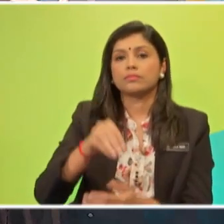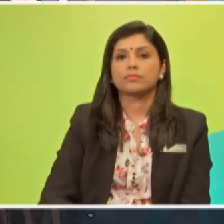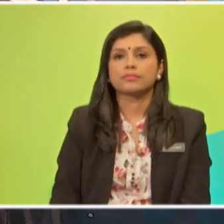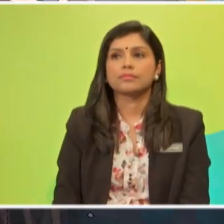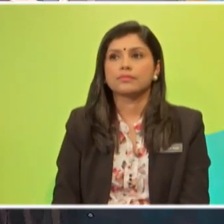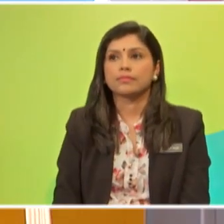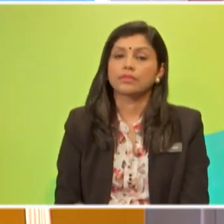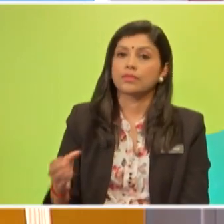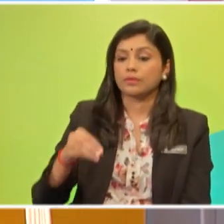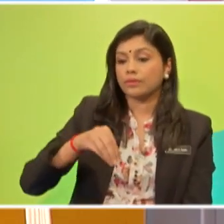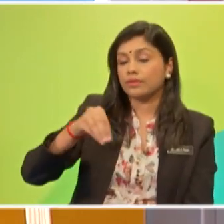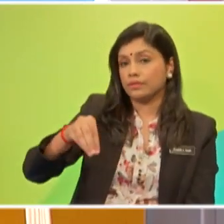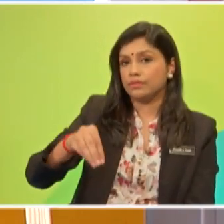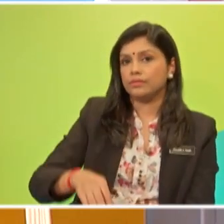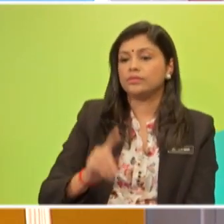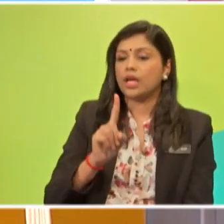kita gerakkan.